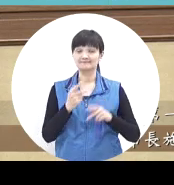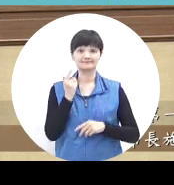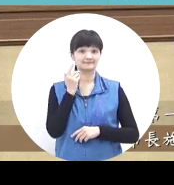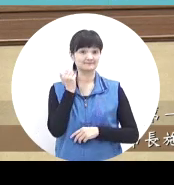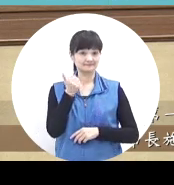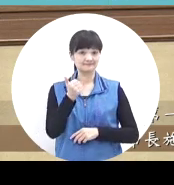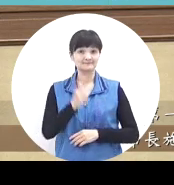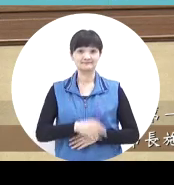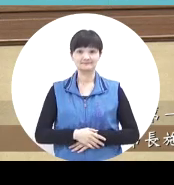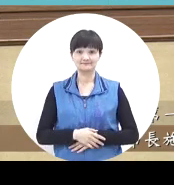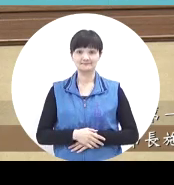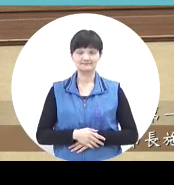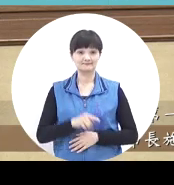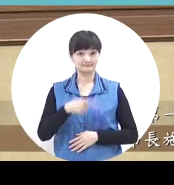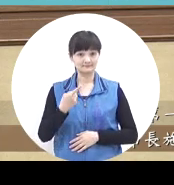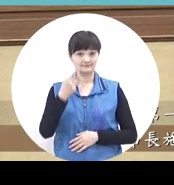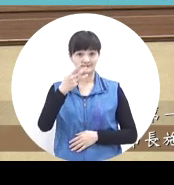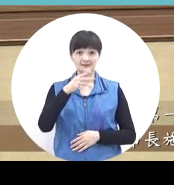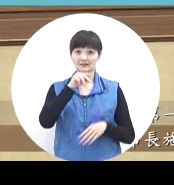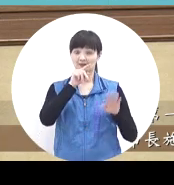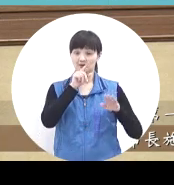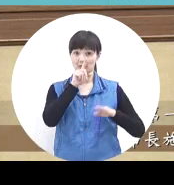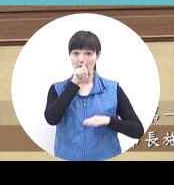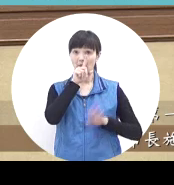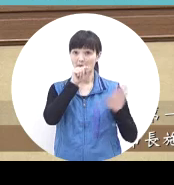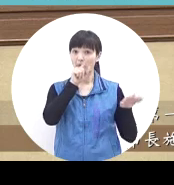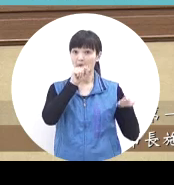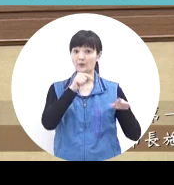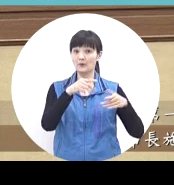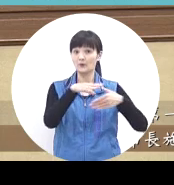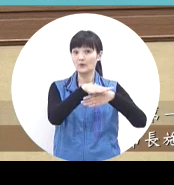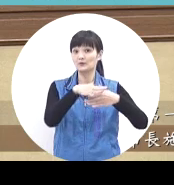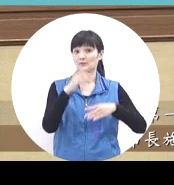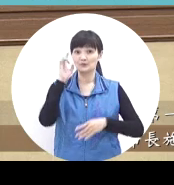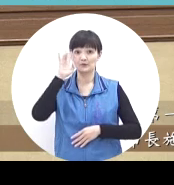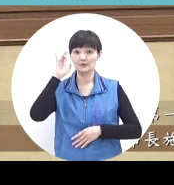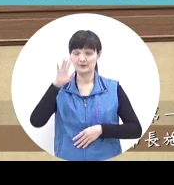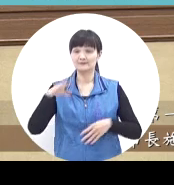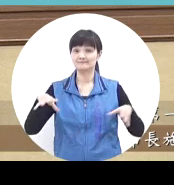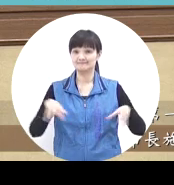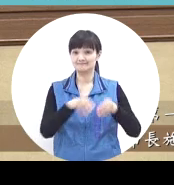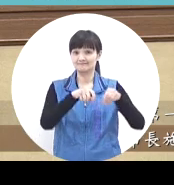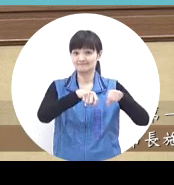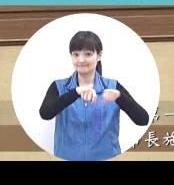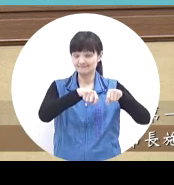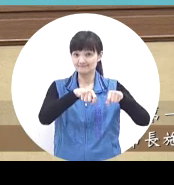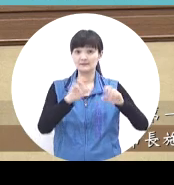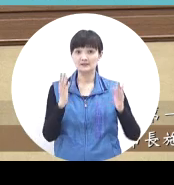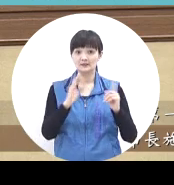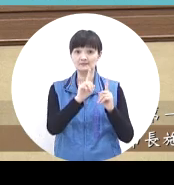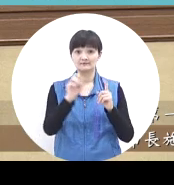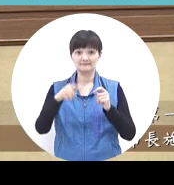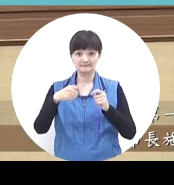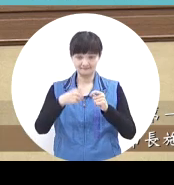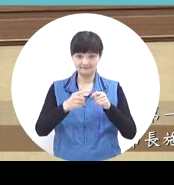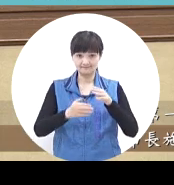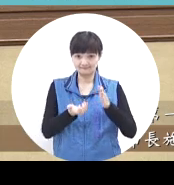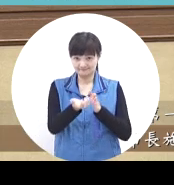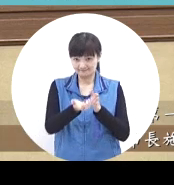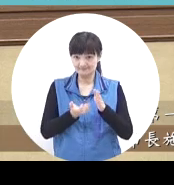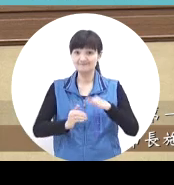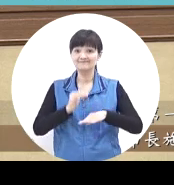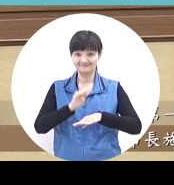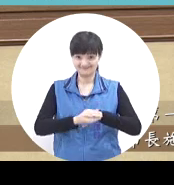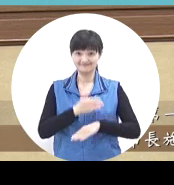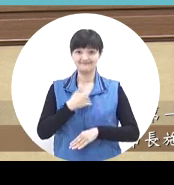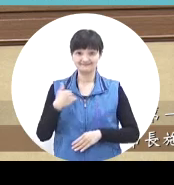还有我们的山林文创整合计划，我们预计在111年前能够完成四条特色